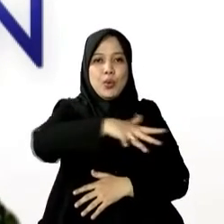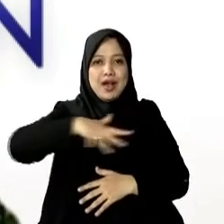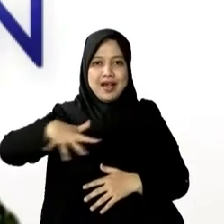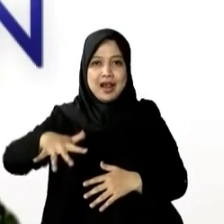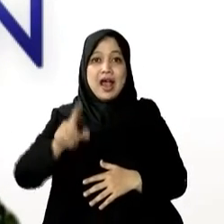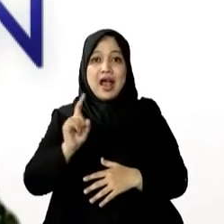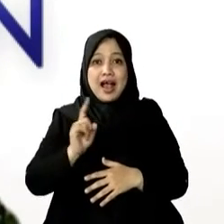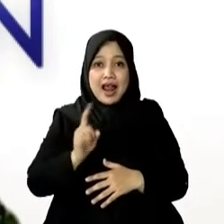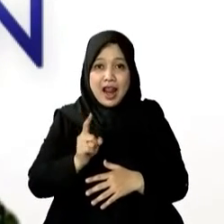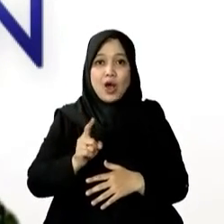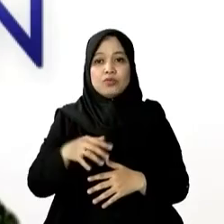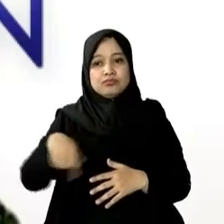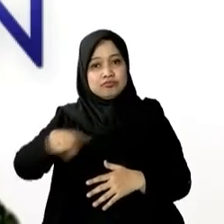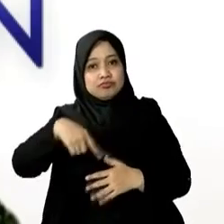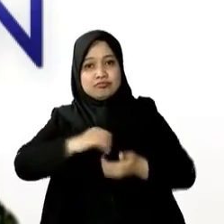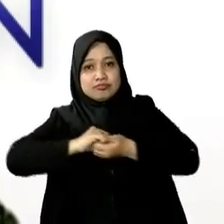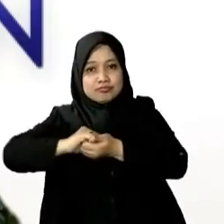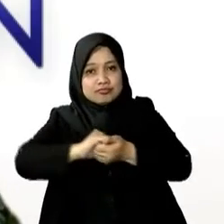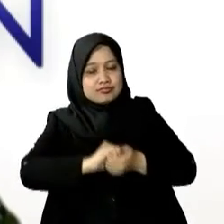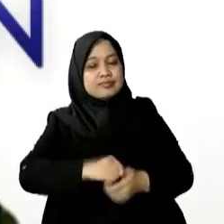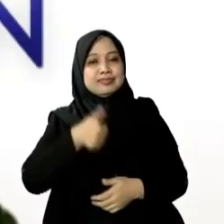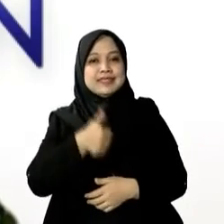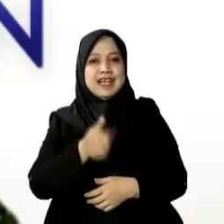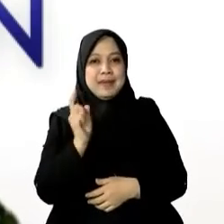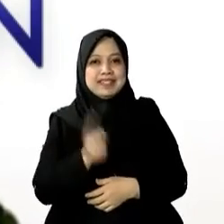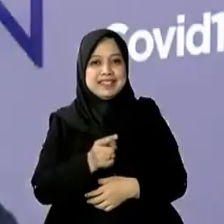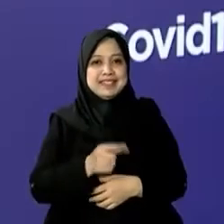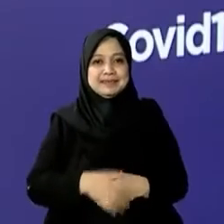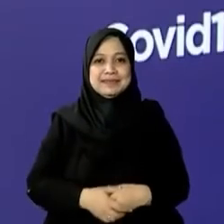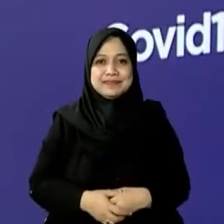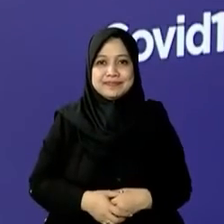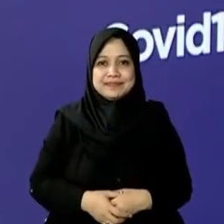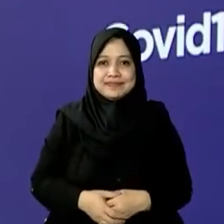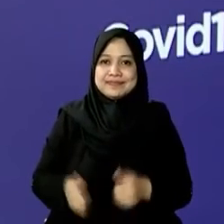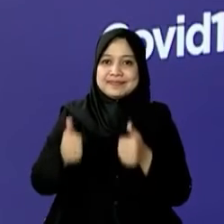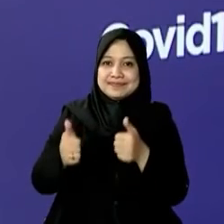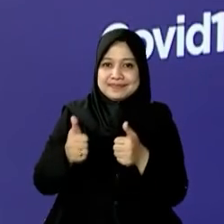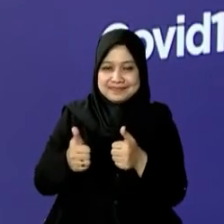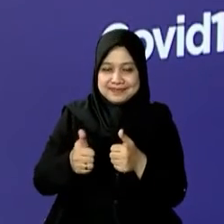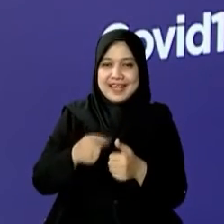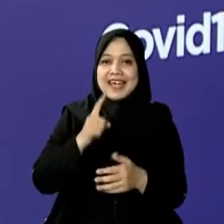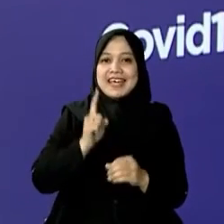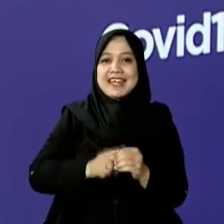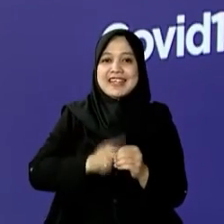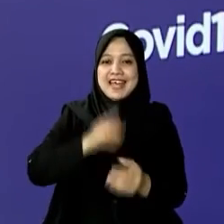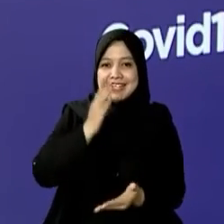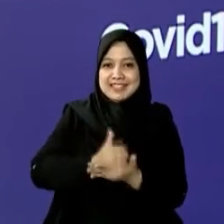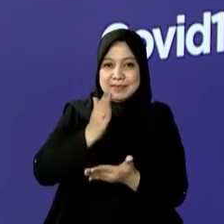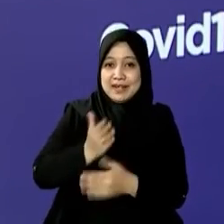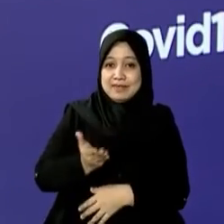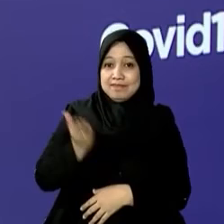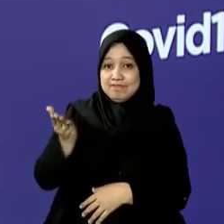secara bersama-sama pasti kita bisa itu bye kuncinya disiplin Kalau Mas Andre